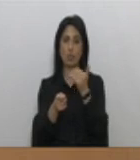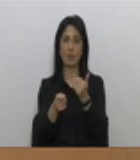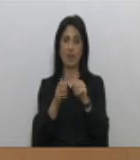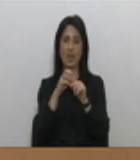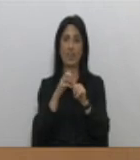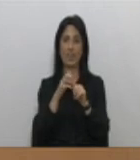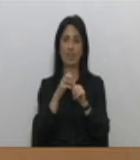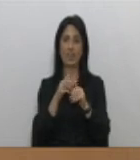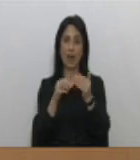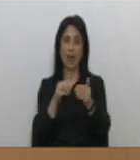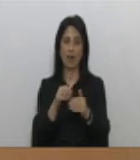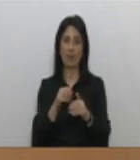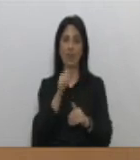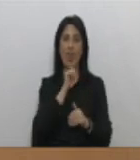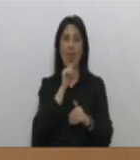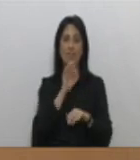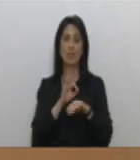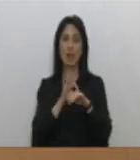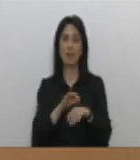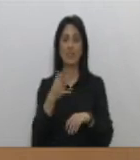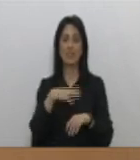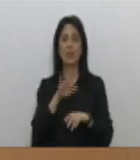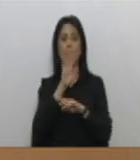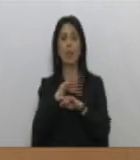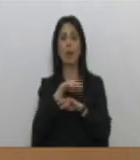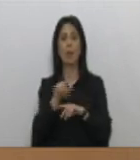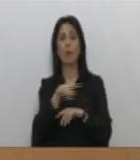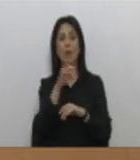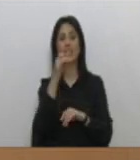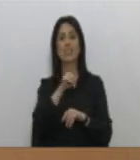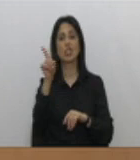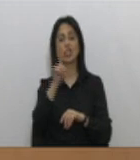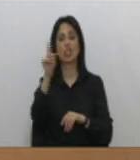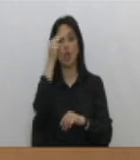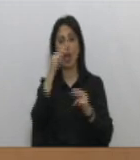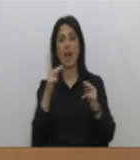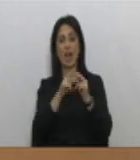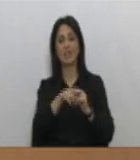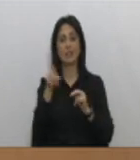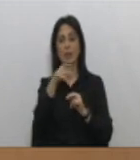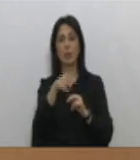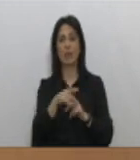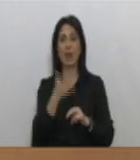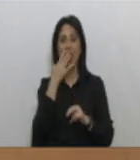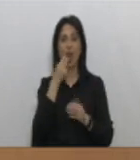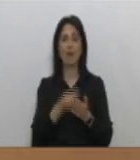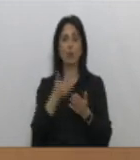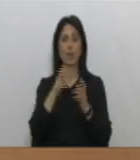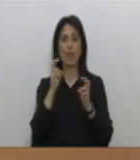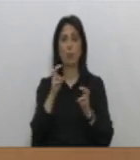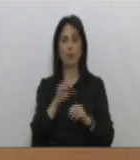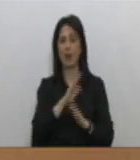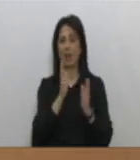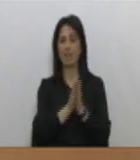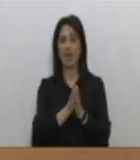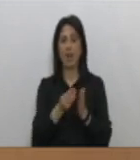ლიდერები და მაქედან ექსპერიმენტებს ატარებენ საქართველოს ისტორიაზე, საქართველოს ეკლესიაზე, ეროვნულ ღირებულებებზე და ყველა